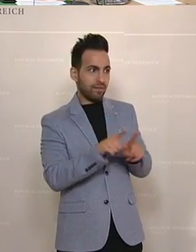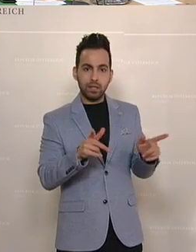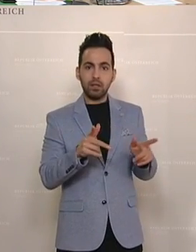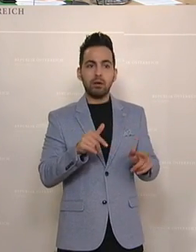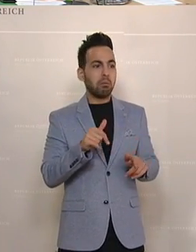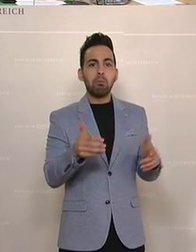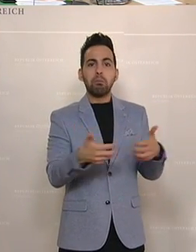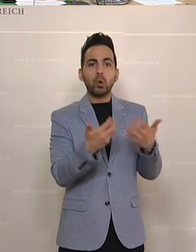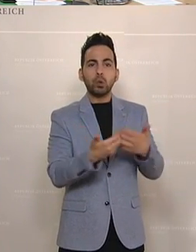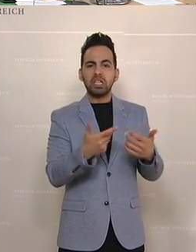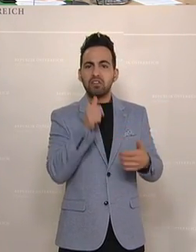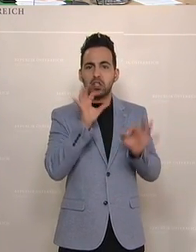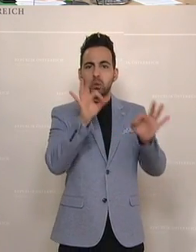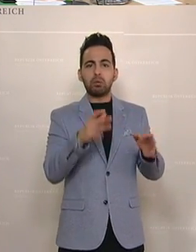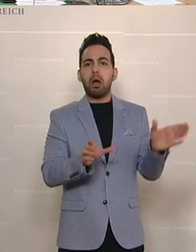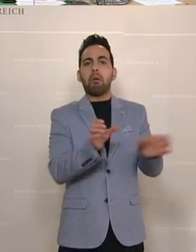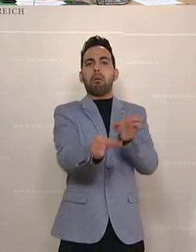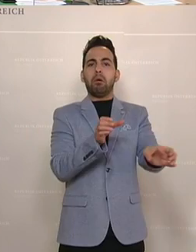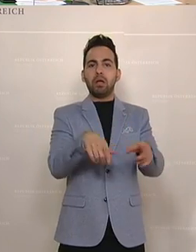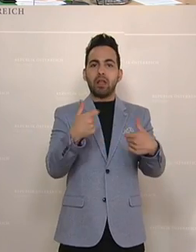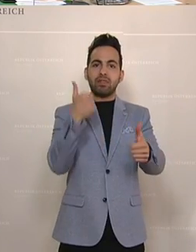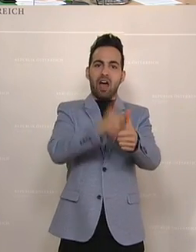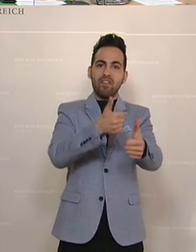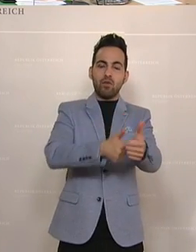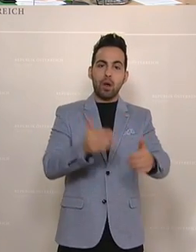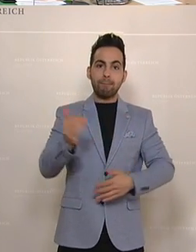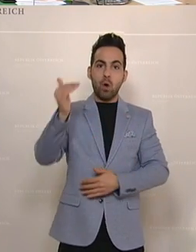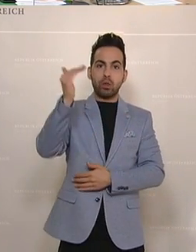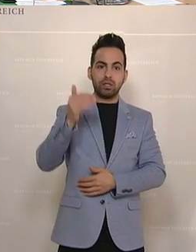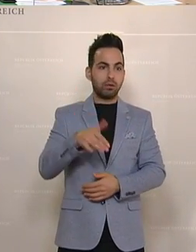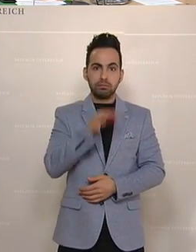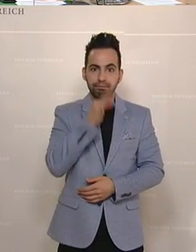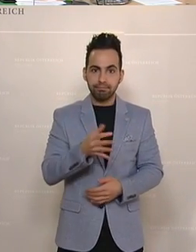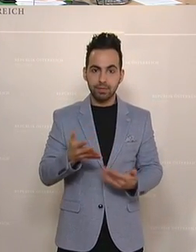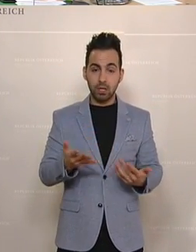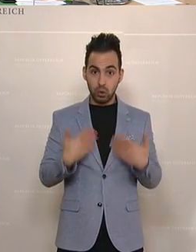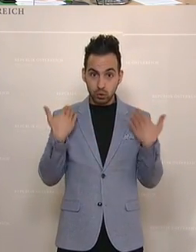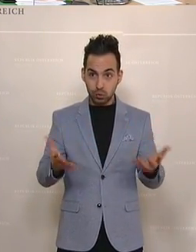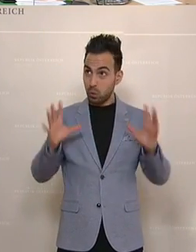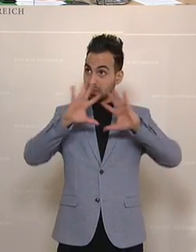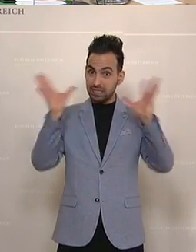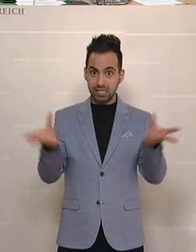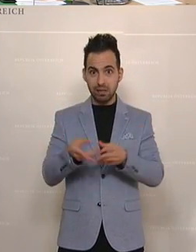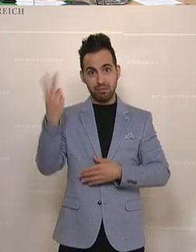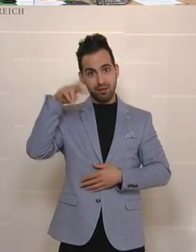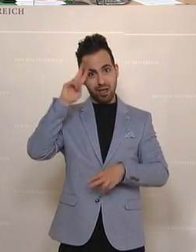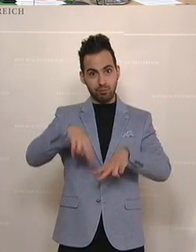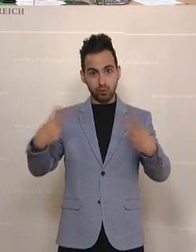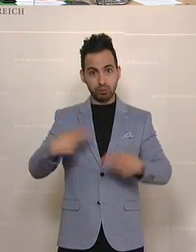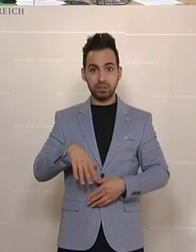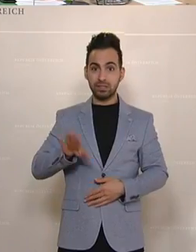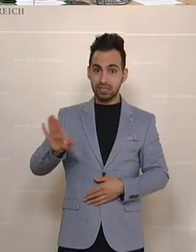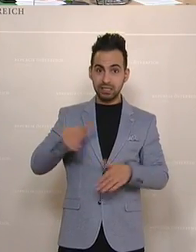in unproduktive Bereiche hinein, wo dann die Nachverfolgung über die behördlichen Kapazitäten gar nicht möglich sind. Das alles, Herr Bundesminister, ist